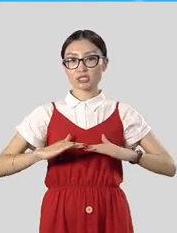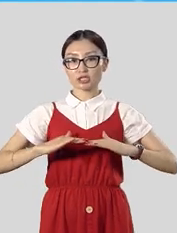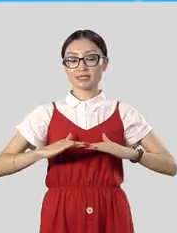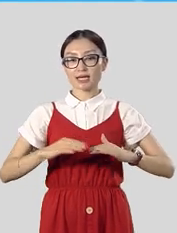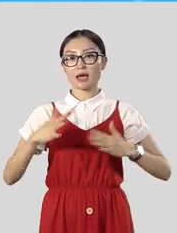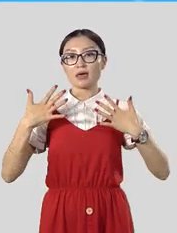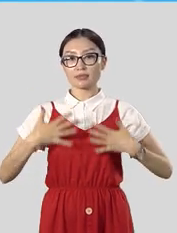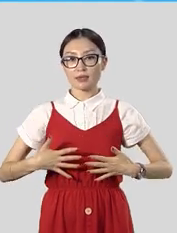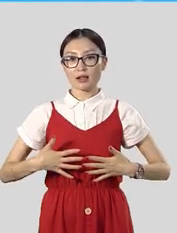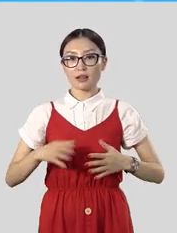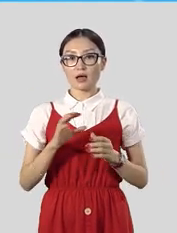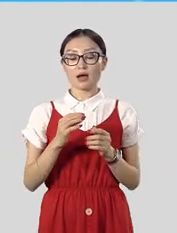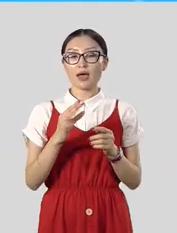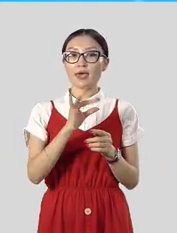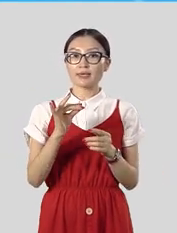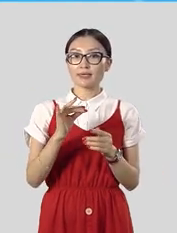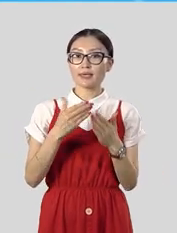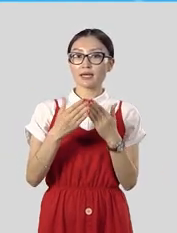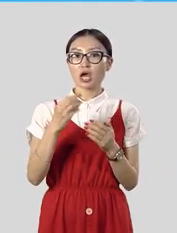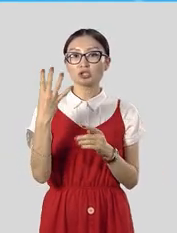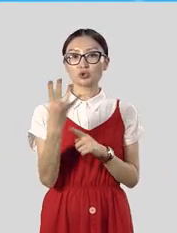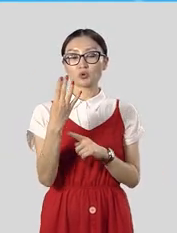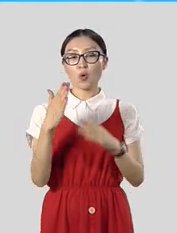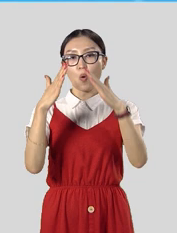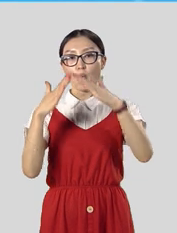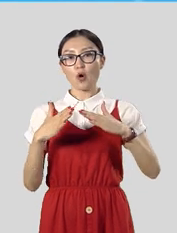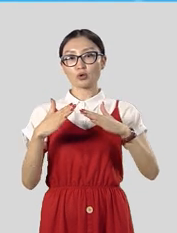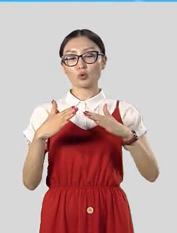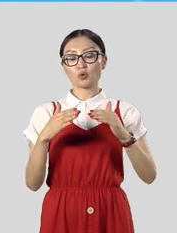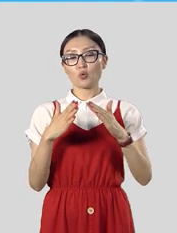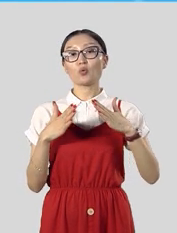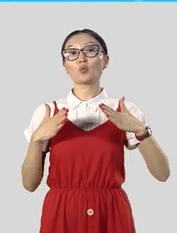стороны тела, вогнутый и имеет четырехугольную форму.